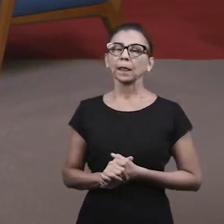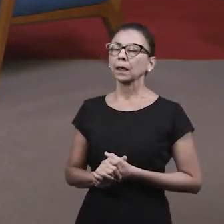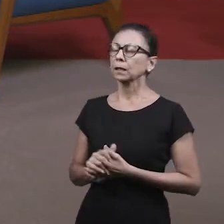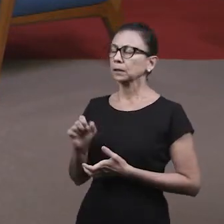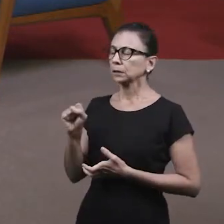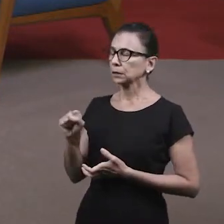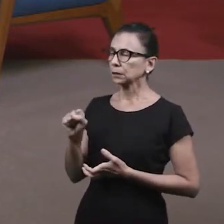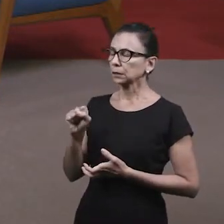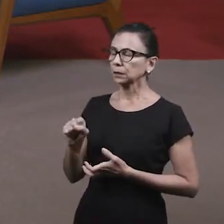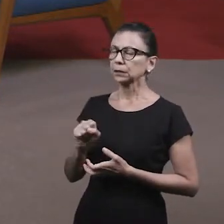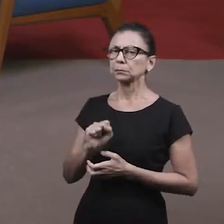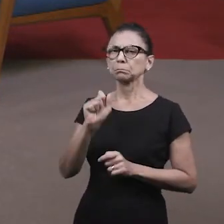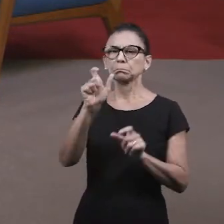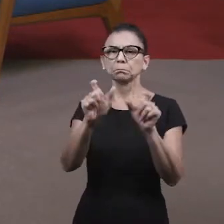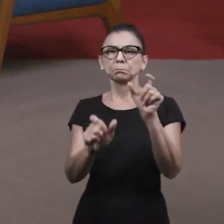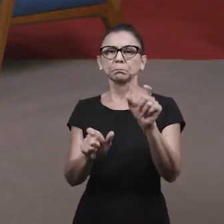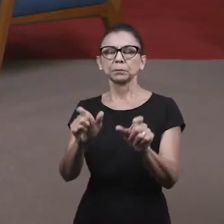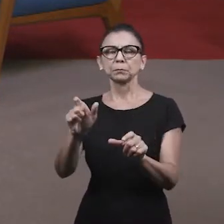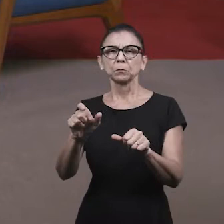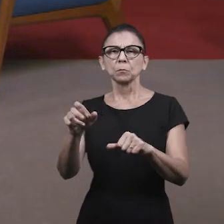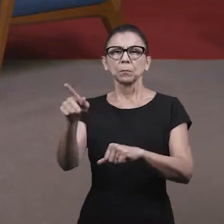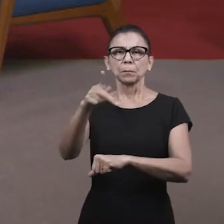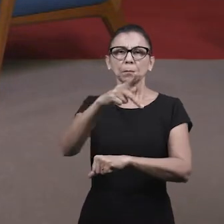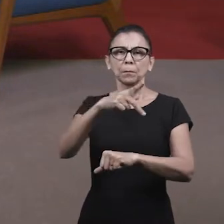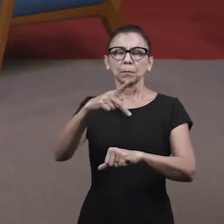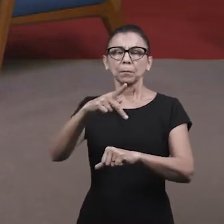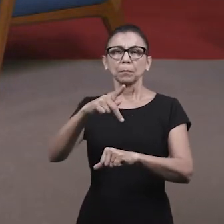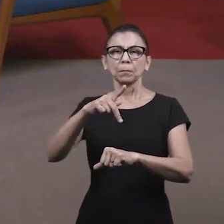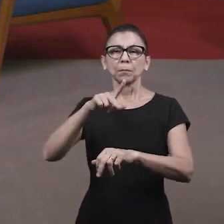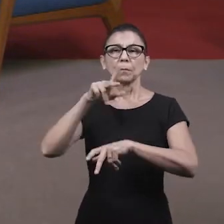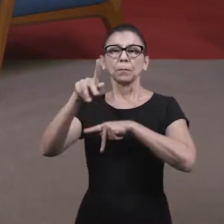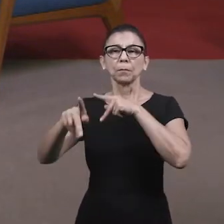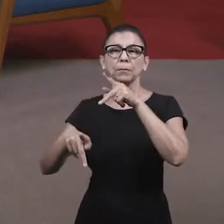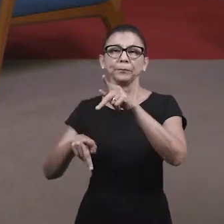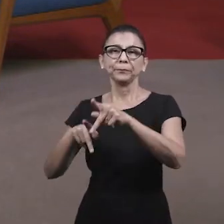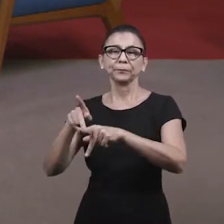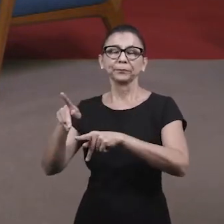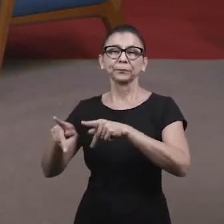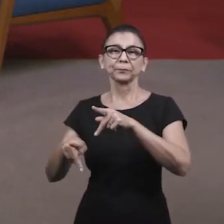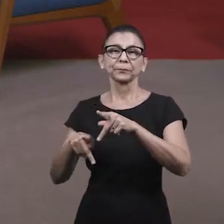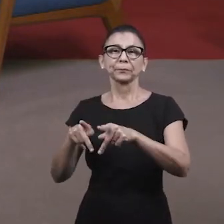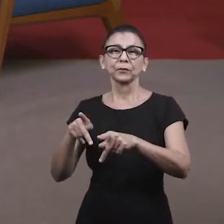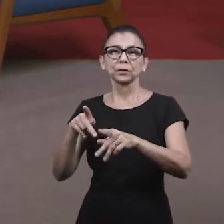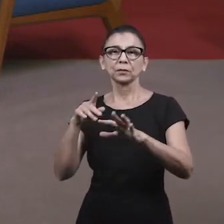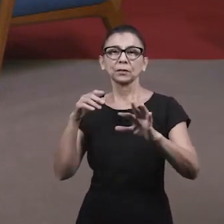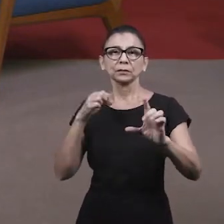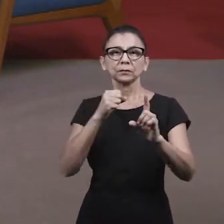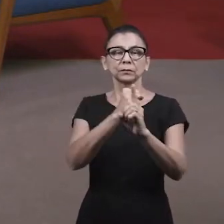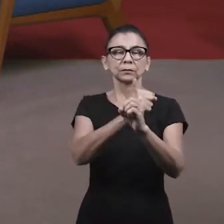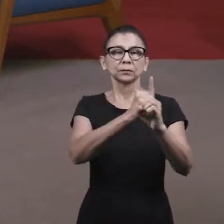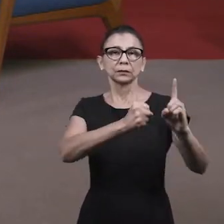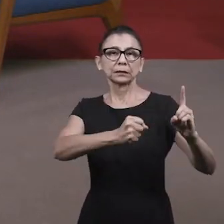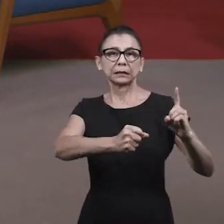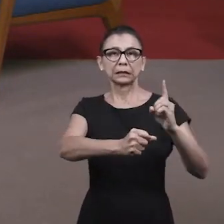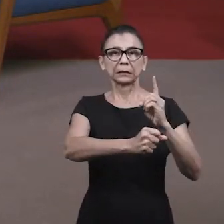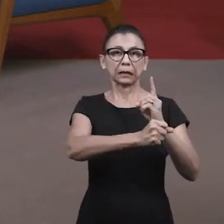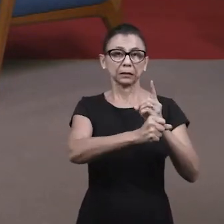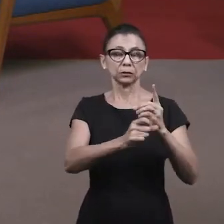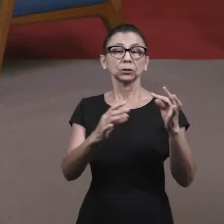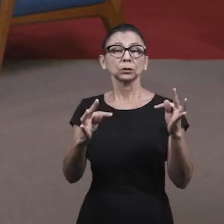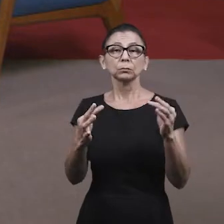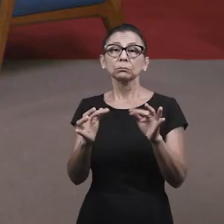de Dieu. Vous pourriez parler un peu sur ça? Oui, les personnes, les